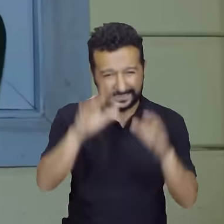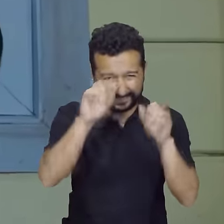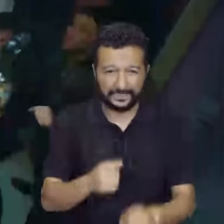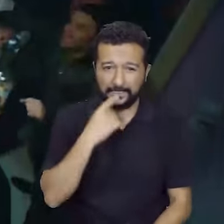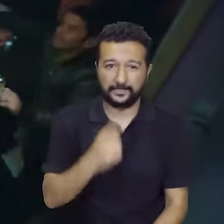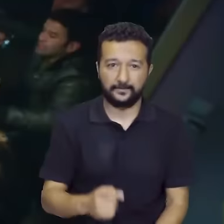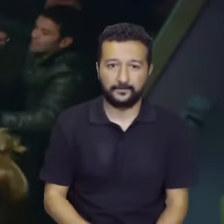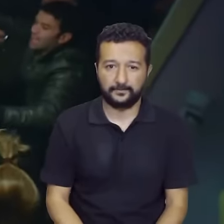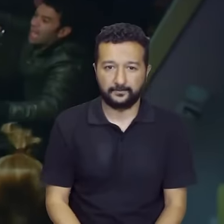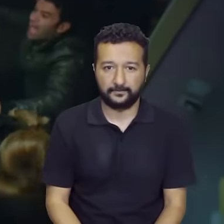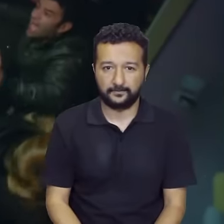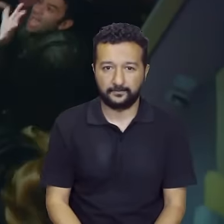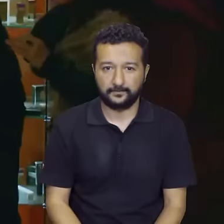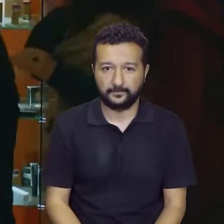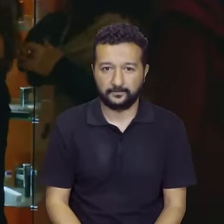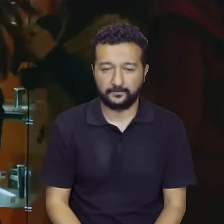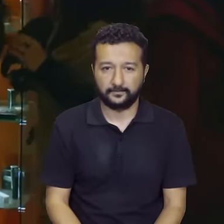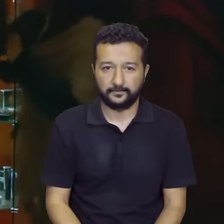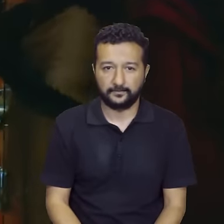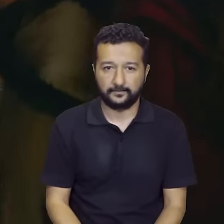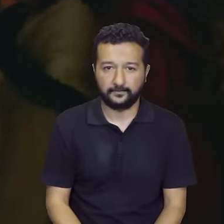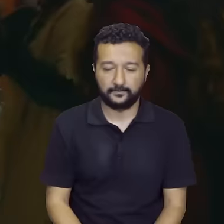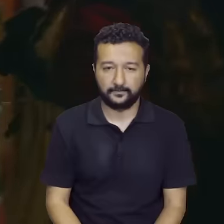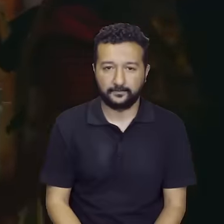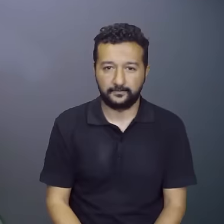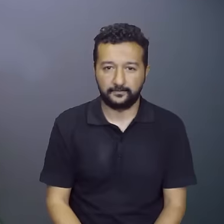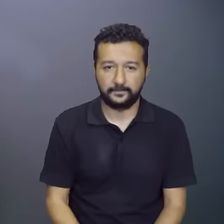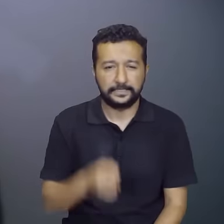Şener eşyalarıyla bacaklarına sarılan Münir'in üzerine düştü.